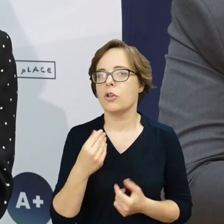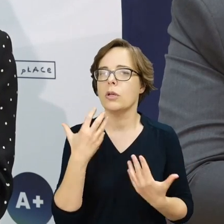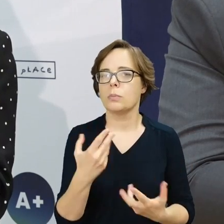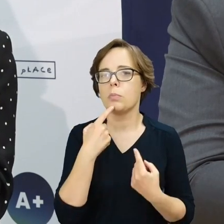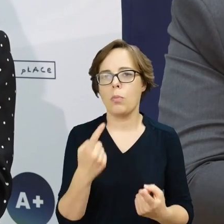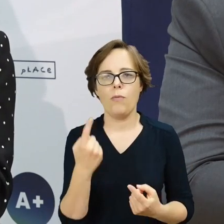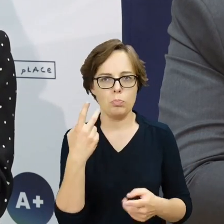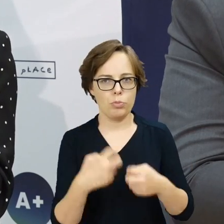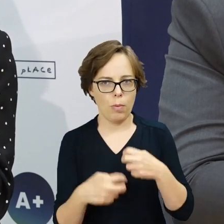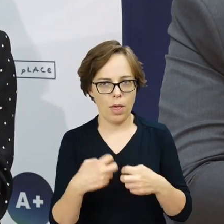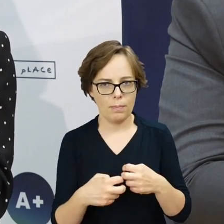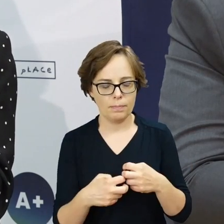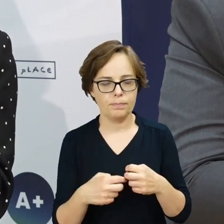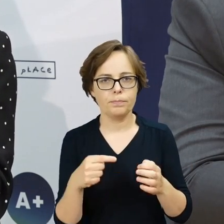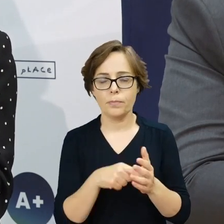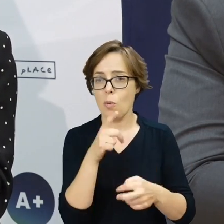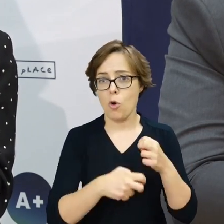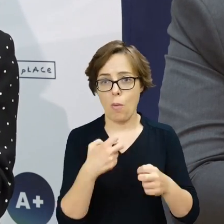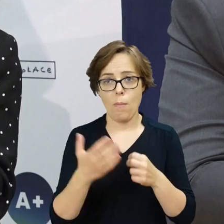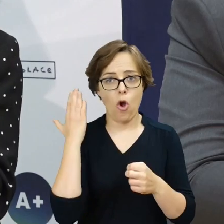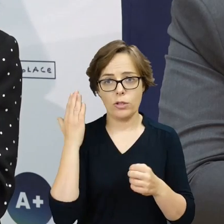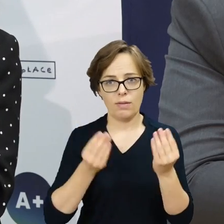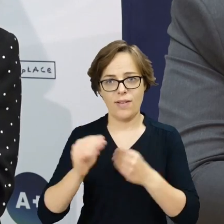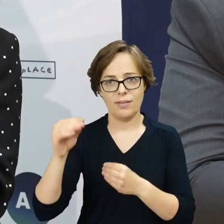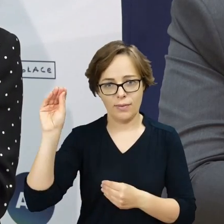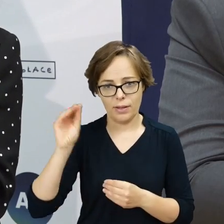się ostatnio też coraz częściej i jest zauważalny